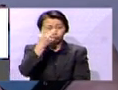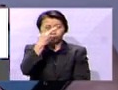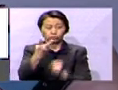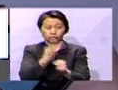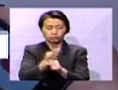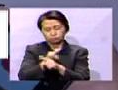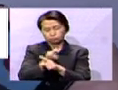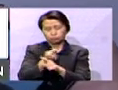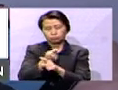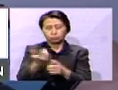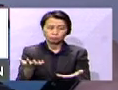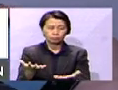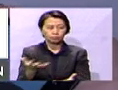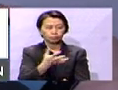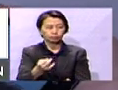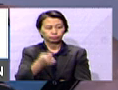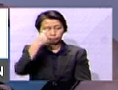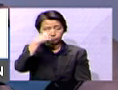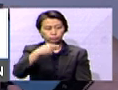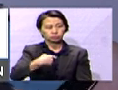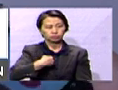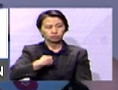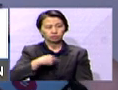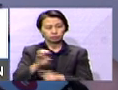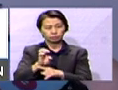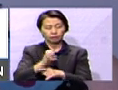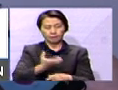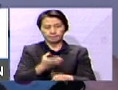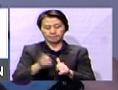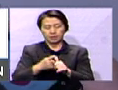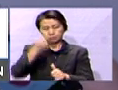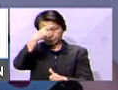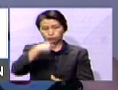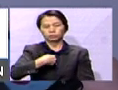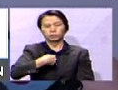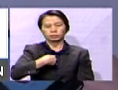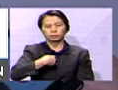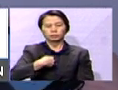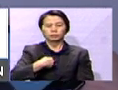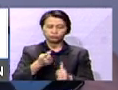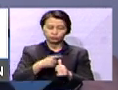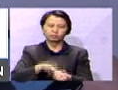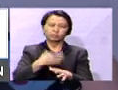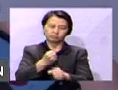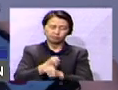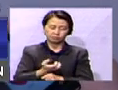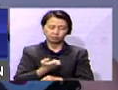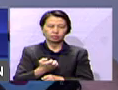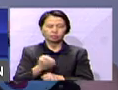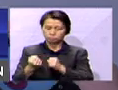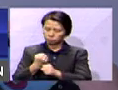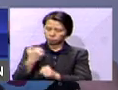training. Ni bagi saya penyakit yang pertama lah bagi saya. Selepas tahun